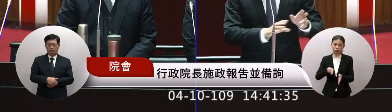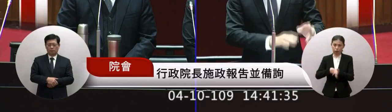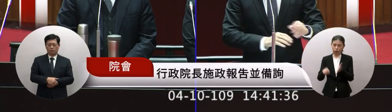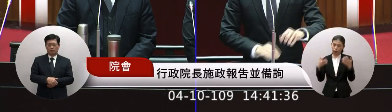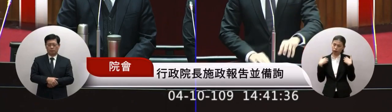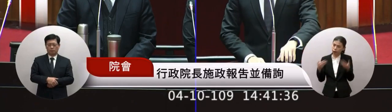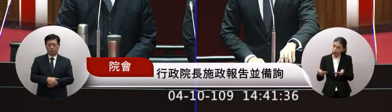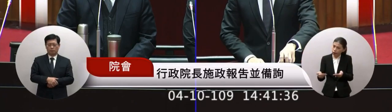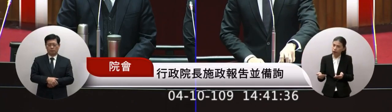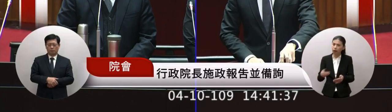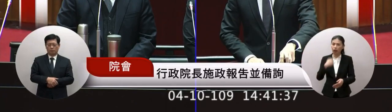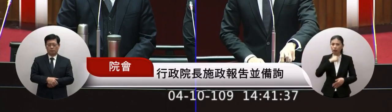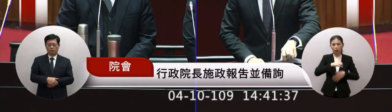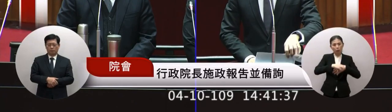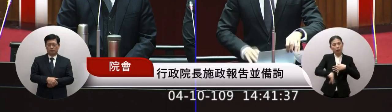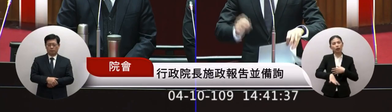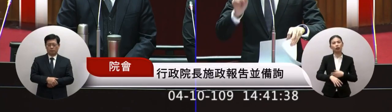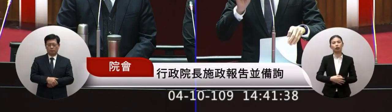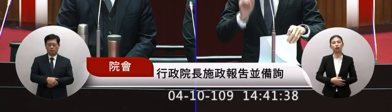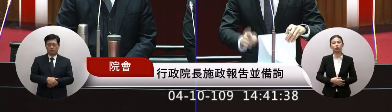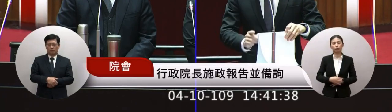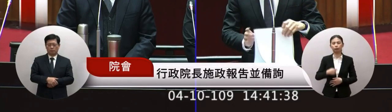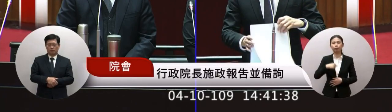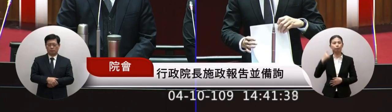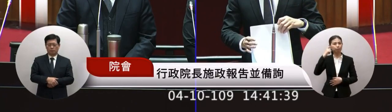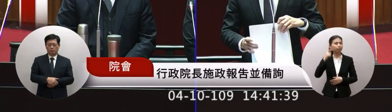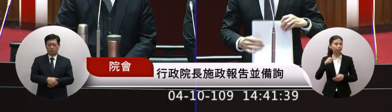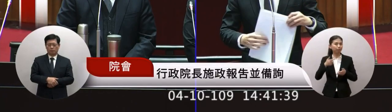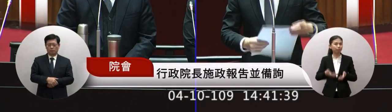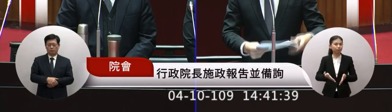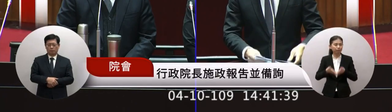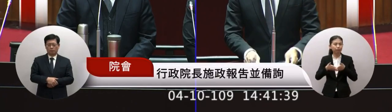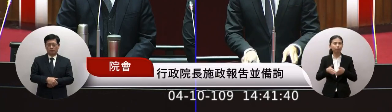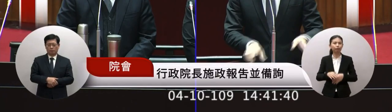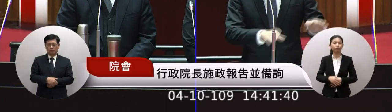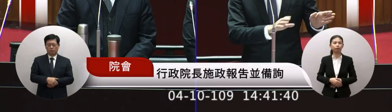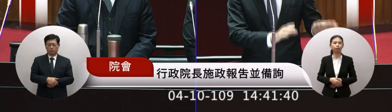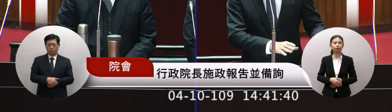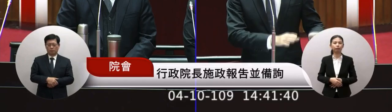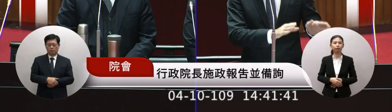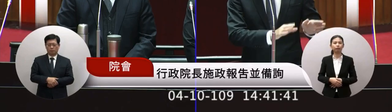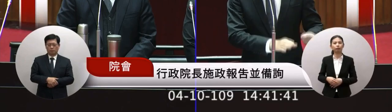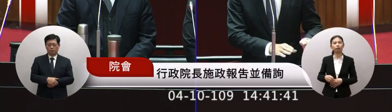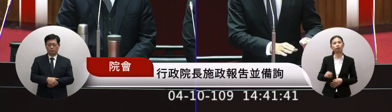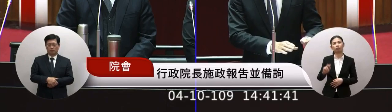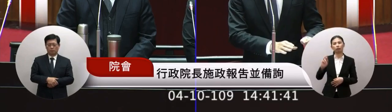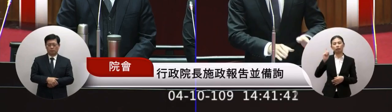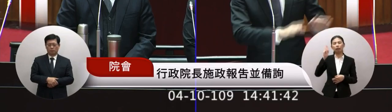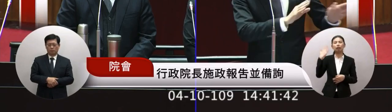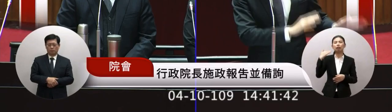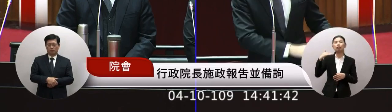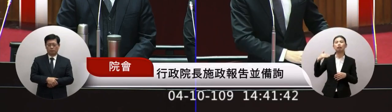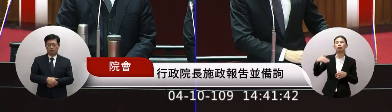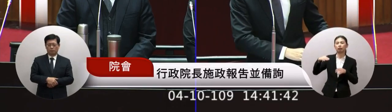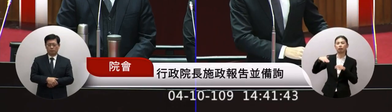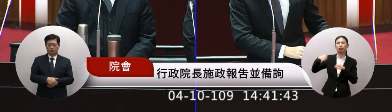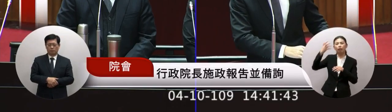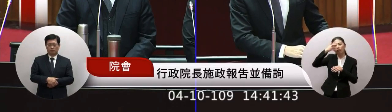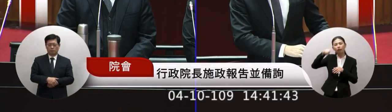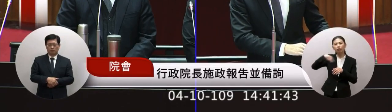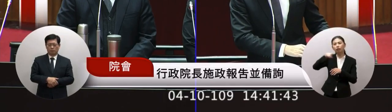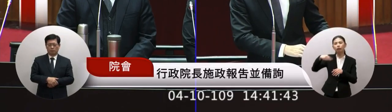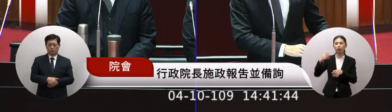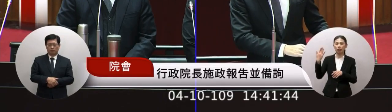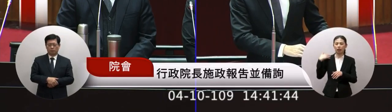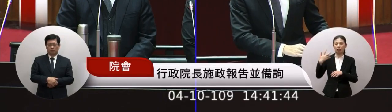这是台湾的专业政治较无得讲。啊，但是我认为这足重要的。咱袂当讲吼，咱这个时代，这个长辈过去为台湾的